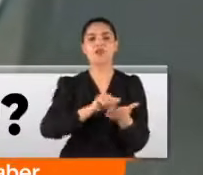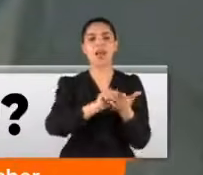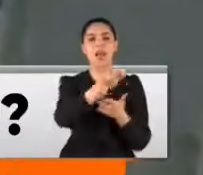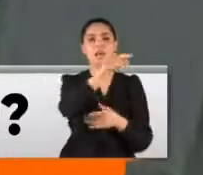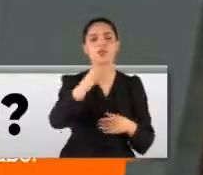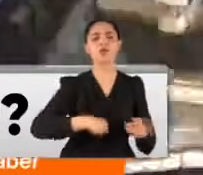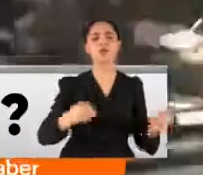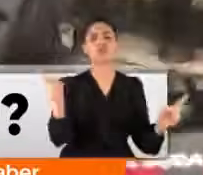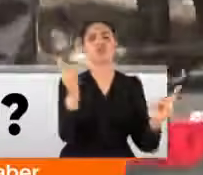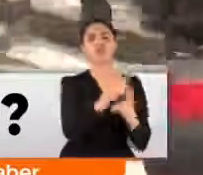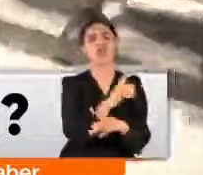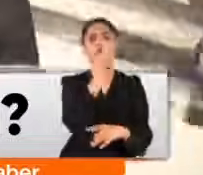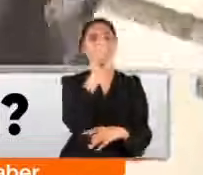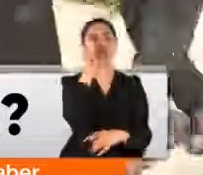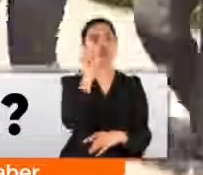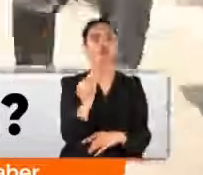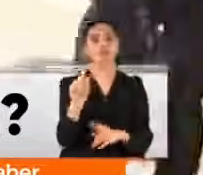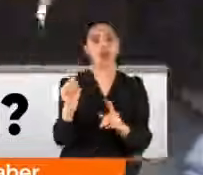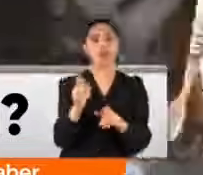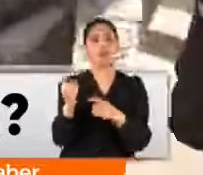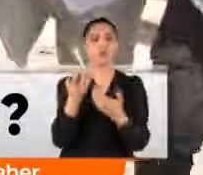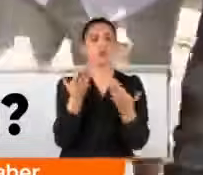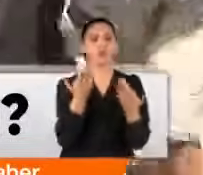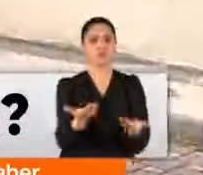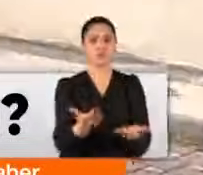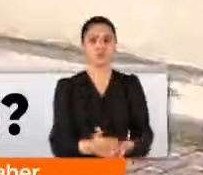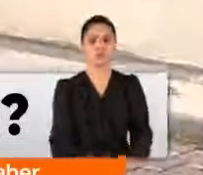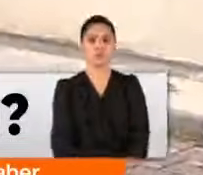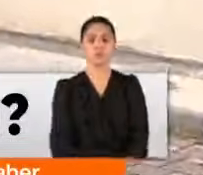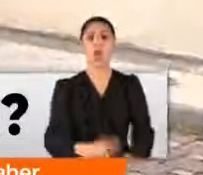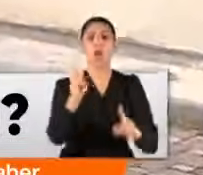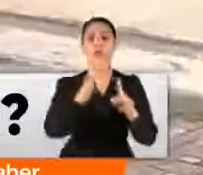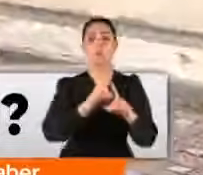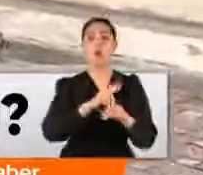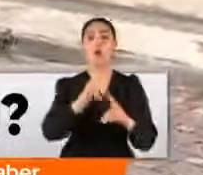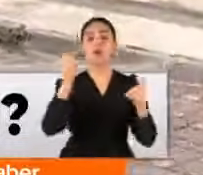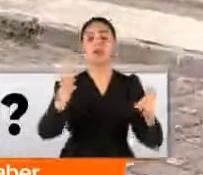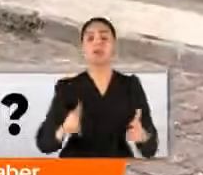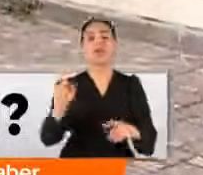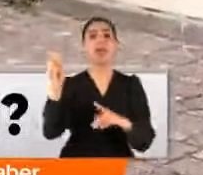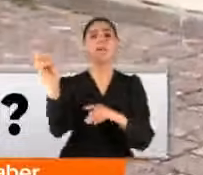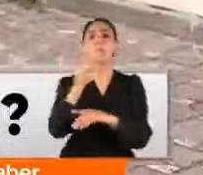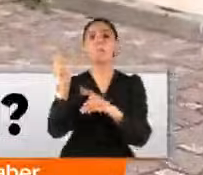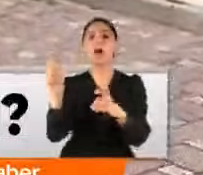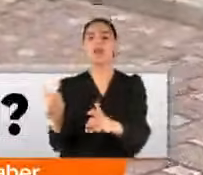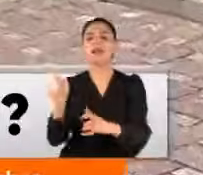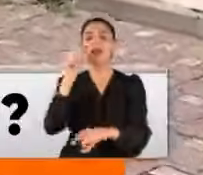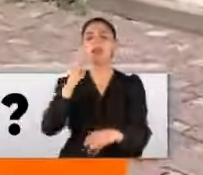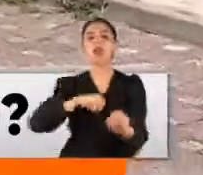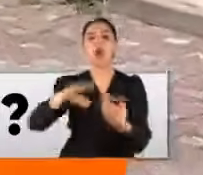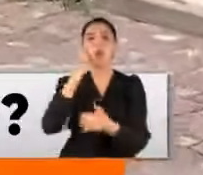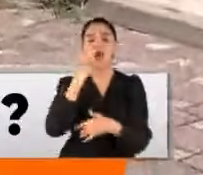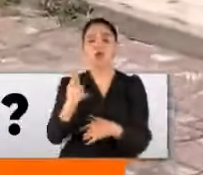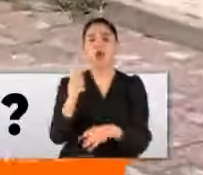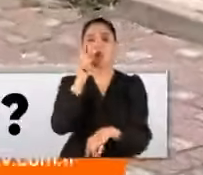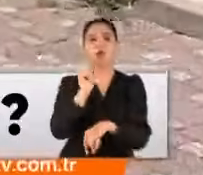suç makinesi olan 7 şüpheliye götürdü. Neden yaptınız? Polisin Balıkesir'de operasyonla gözaltına aldığı 7